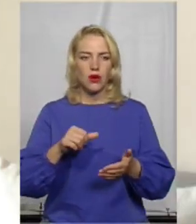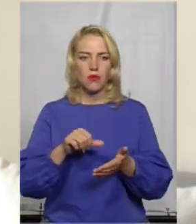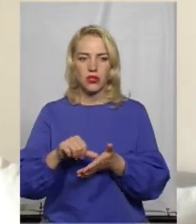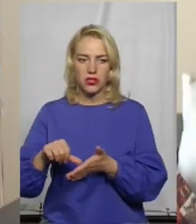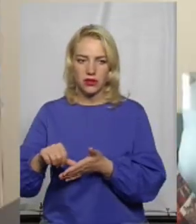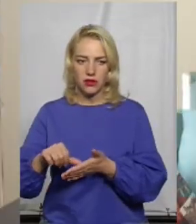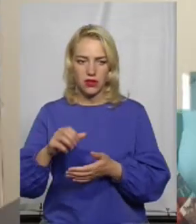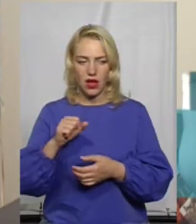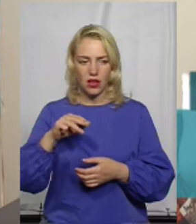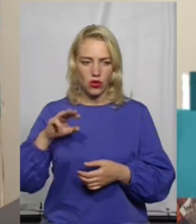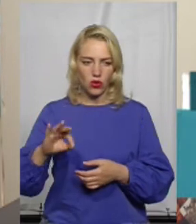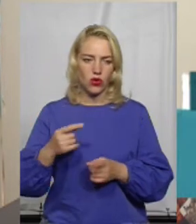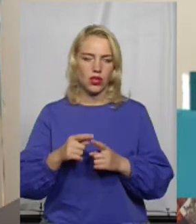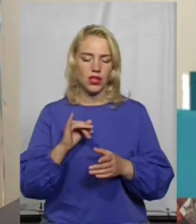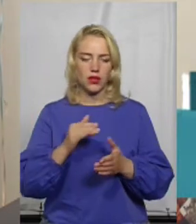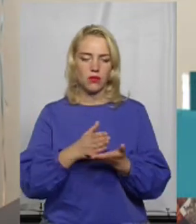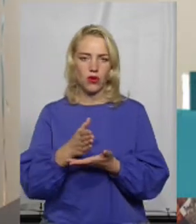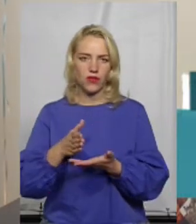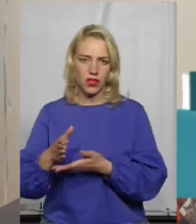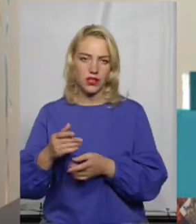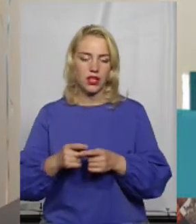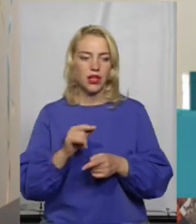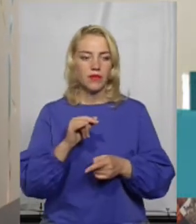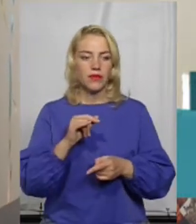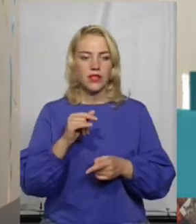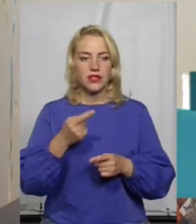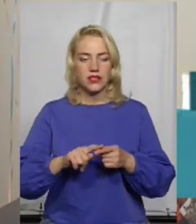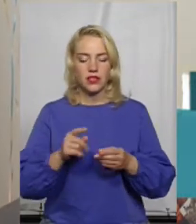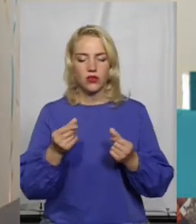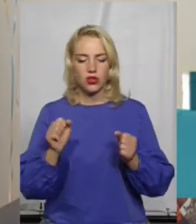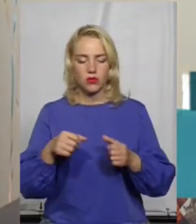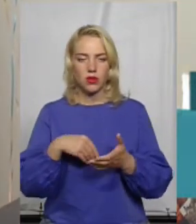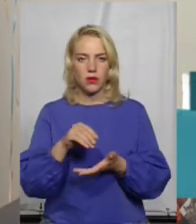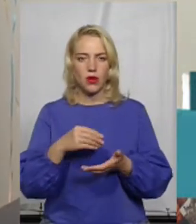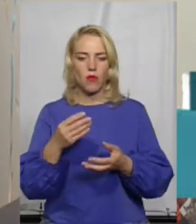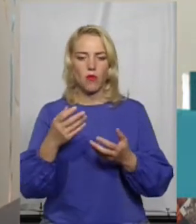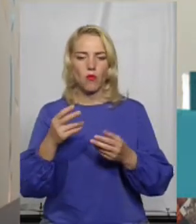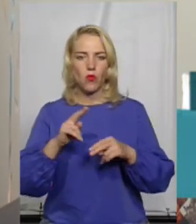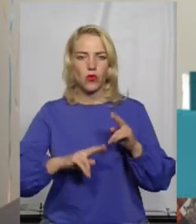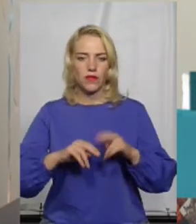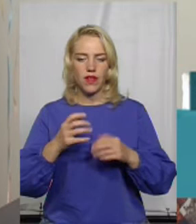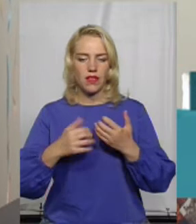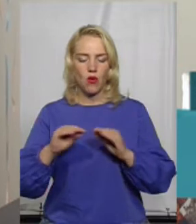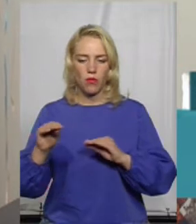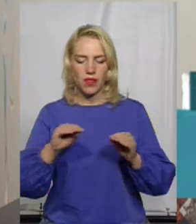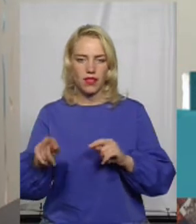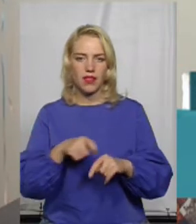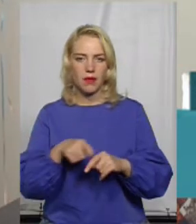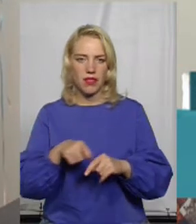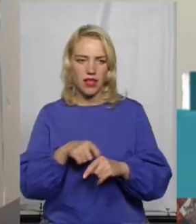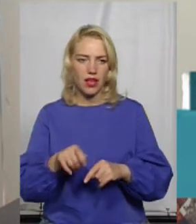профільних управлінь. За ці кошти ми змогли придбати будівельне обладнання, будівельні матеріали,